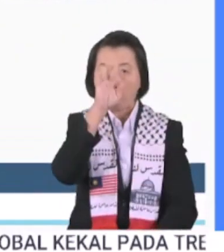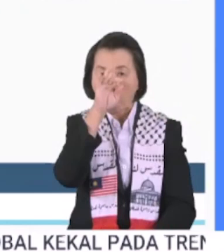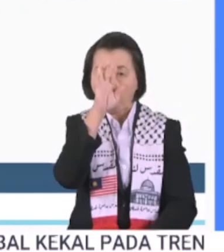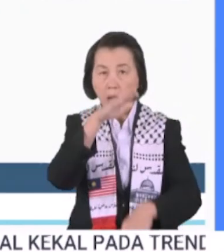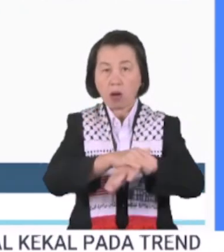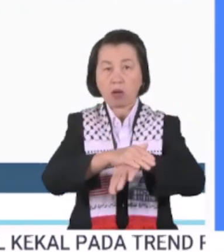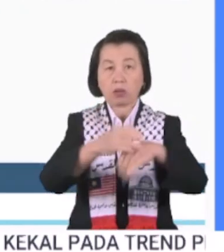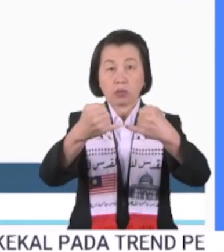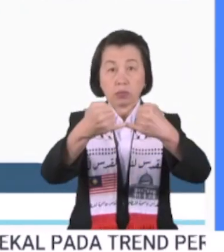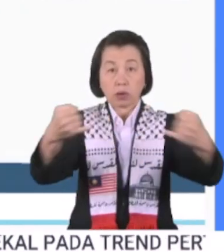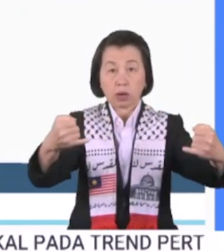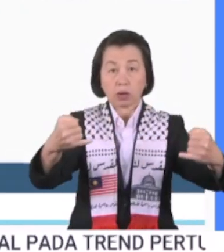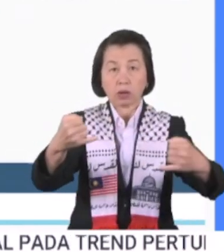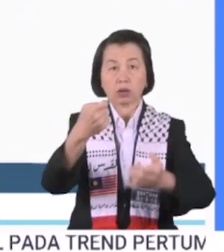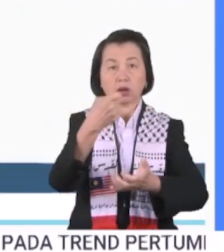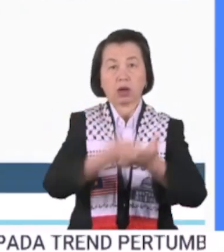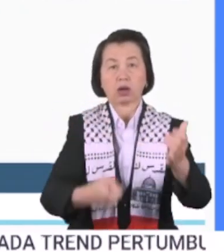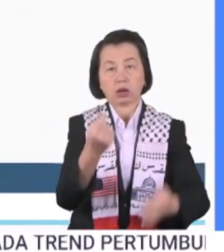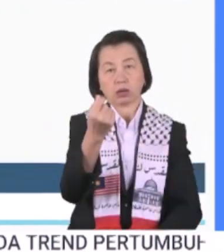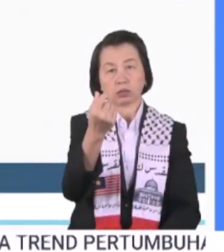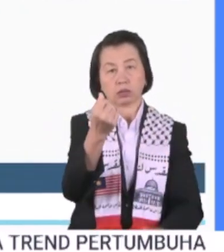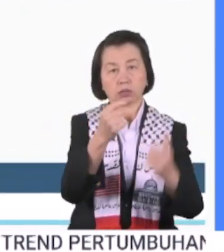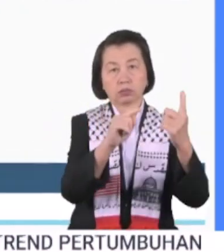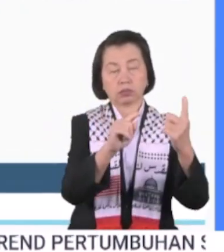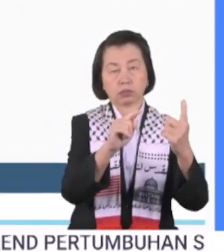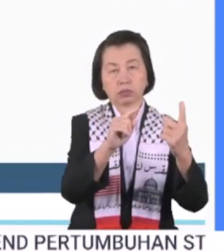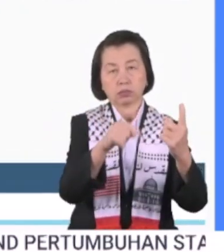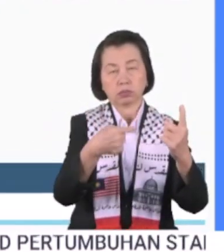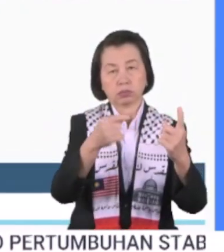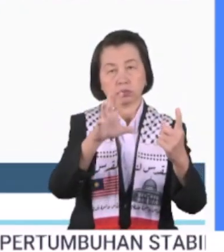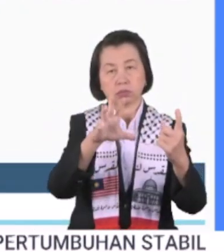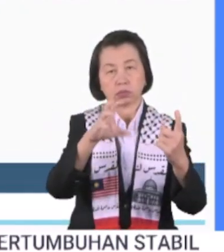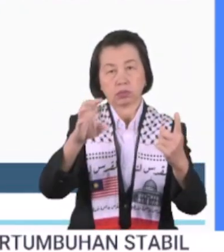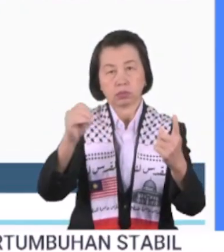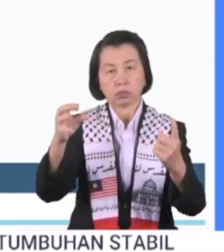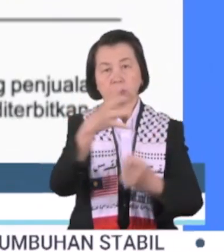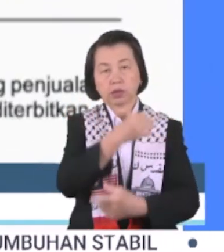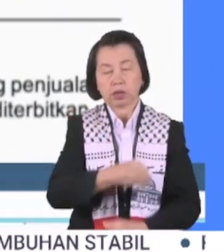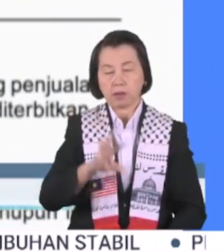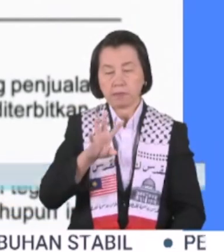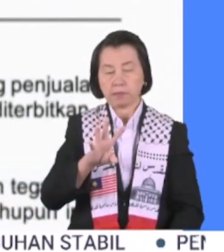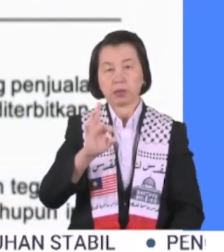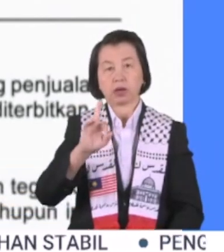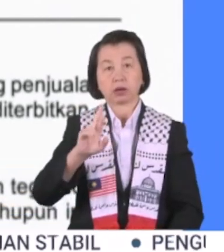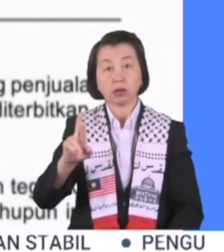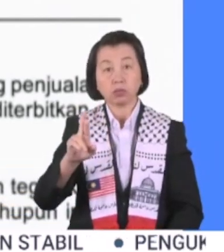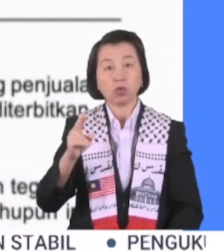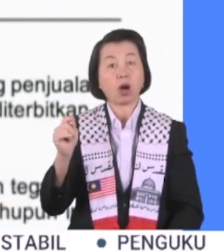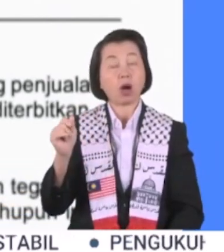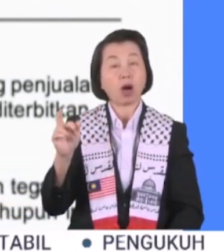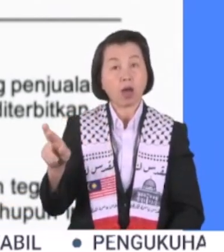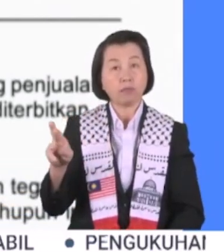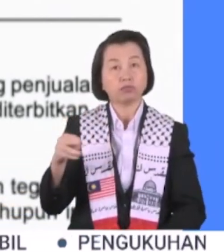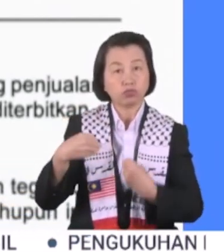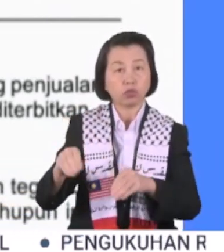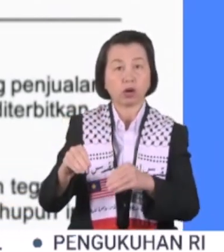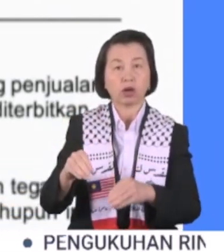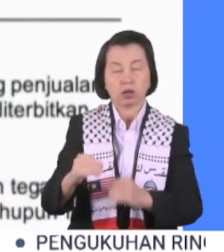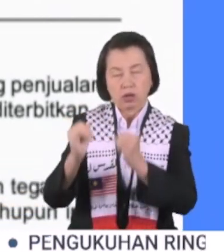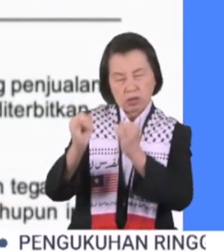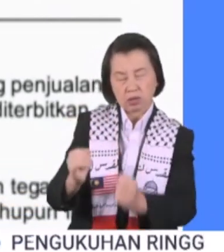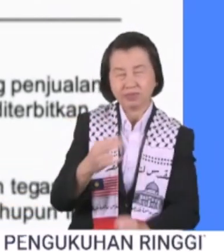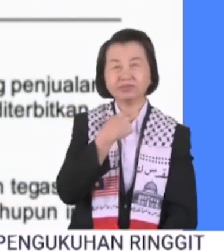secara dalam talian pada harga antara RM1,500 dan RM4,000. Kegiatan itu didakwa menyasarkan